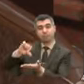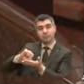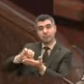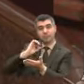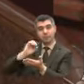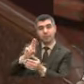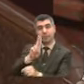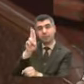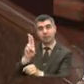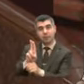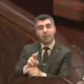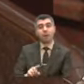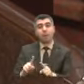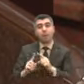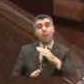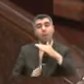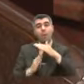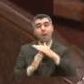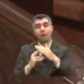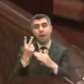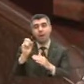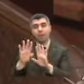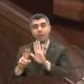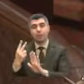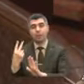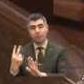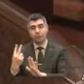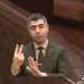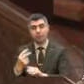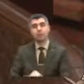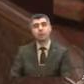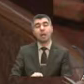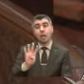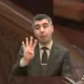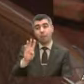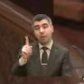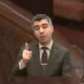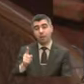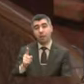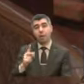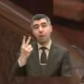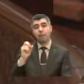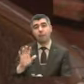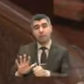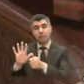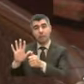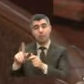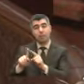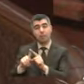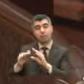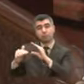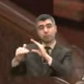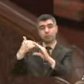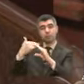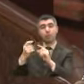ديالكم كان متوقف منذ سنة 2012، بتاريخ 4 أغسطس 2016 توصلت المديرية الإقليمية برسالة من